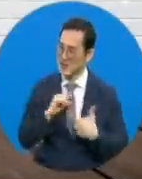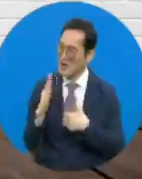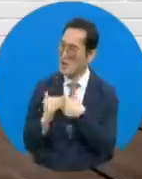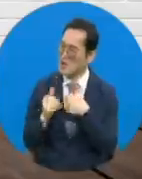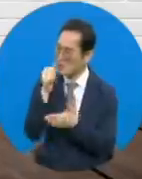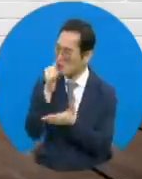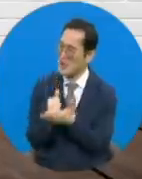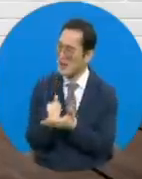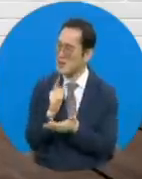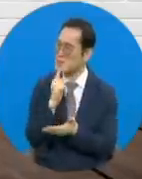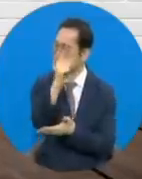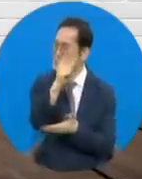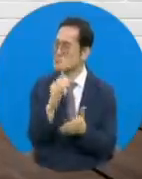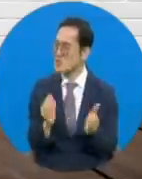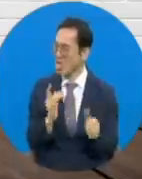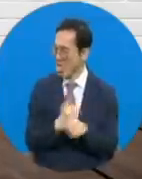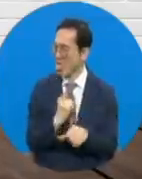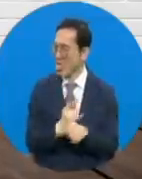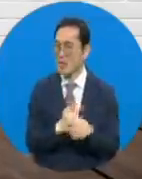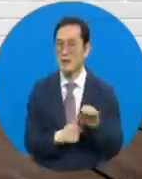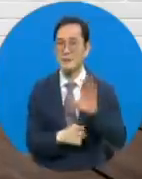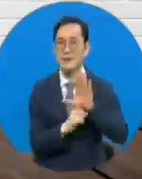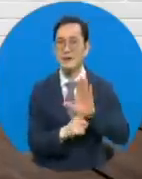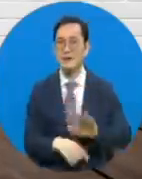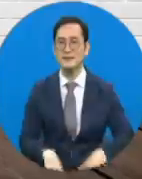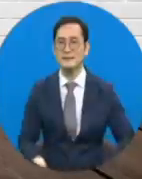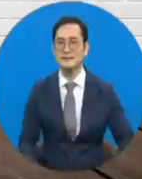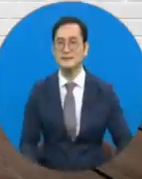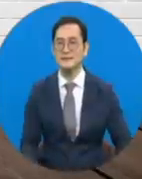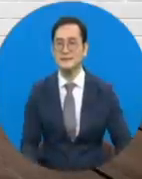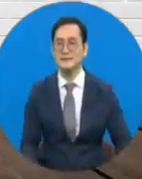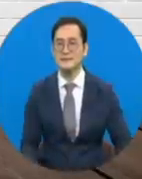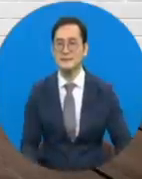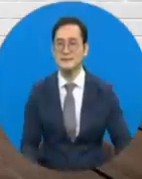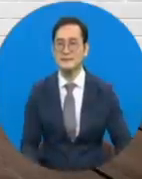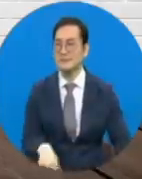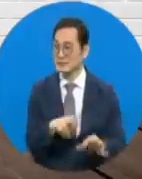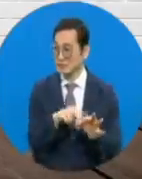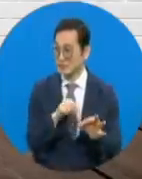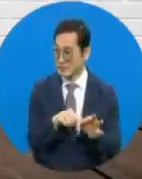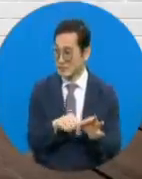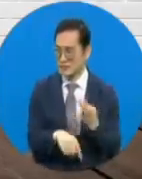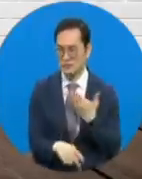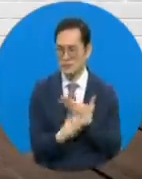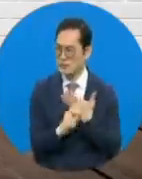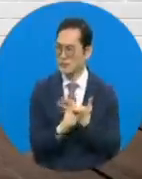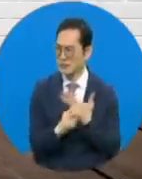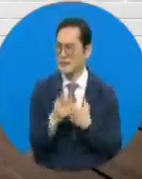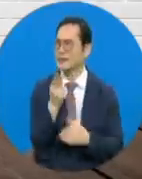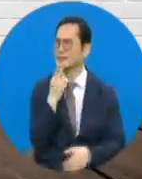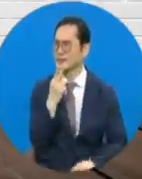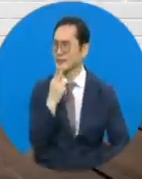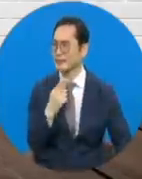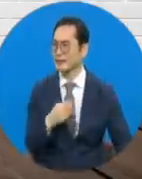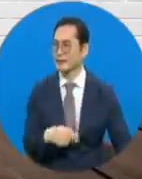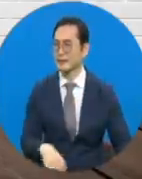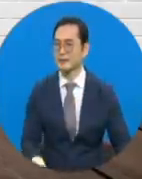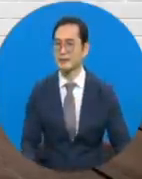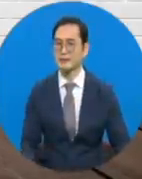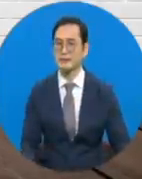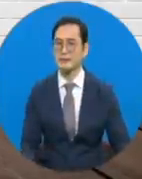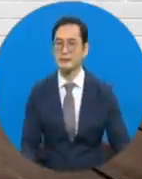이 고소장을 제출하겠다 이런 내용입니다. 가상투자에는 어떠한 불법이나 불법이나 위법이